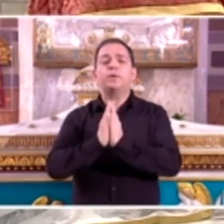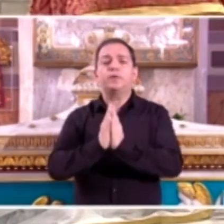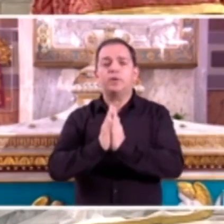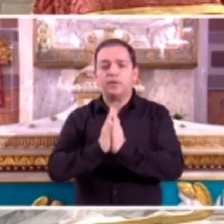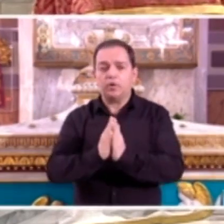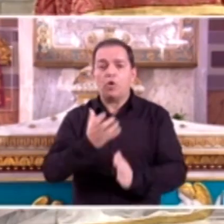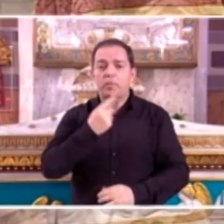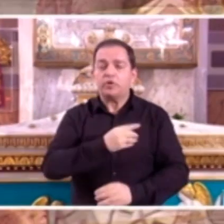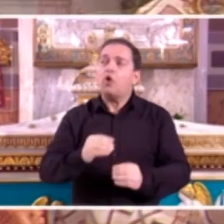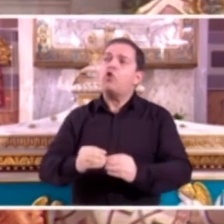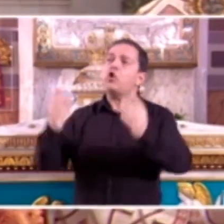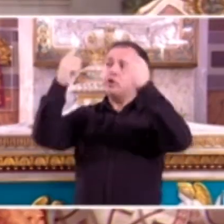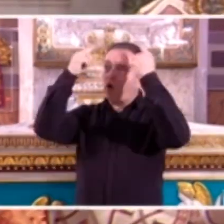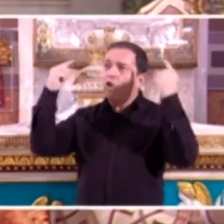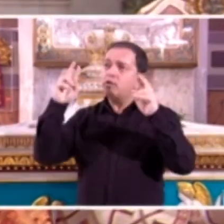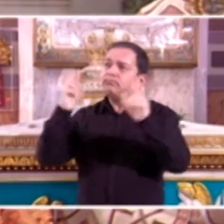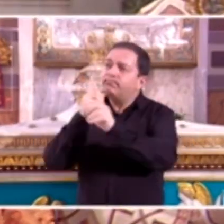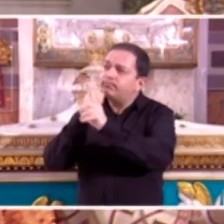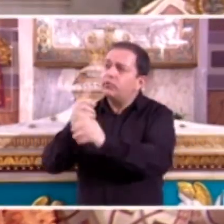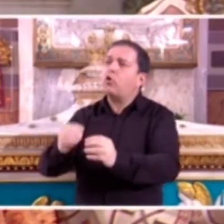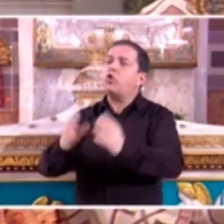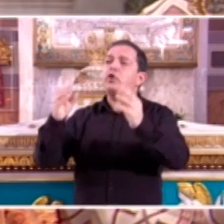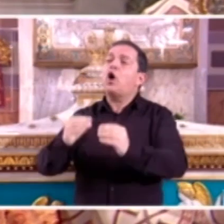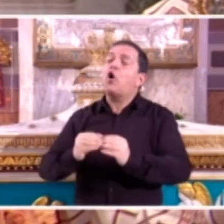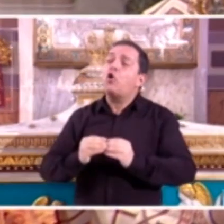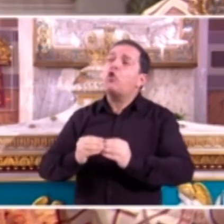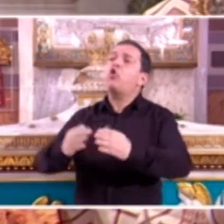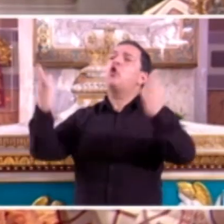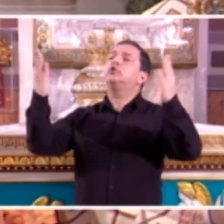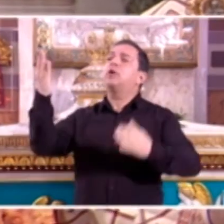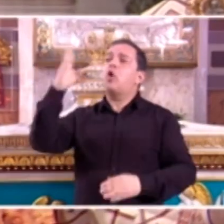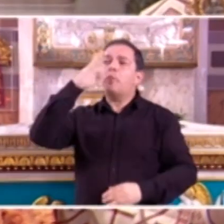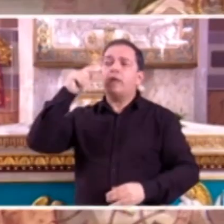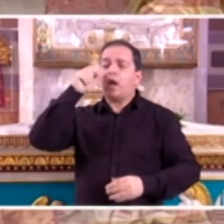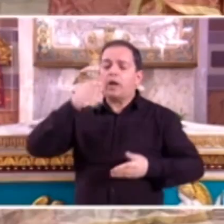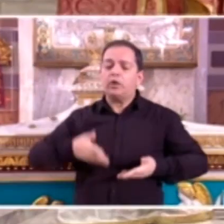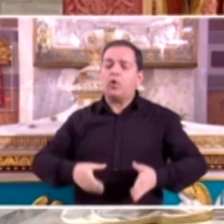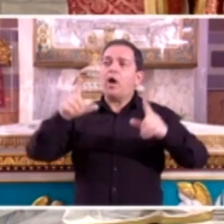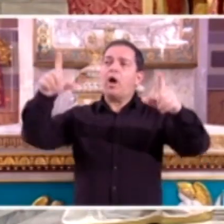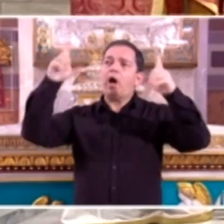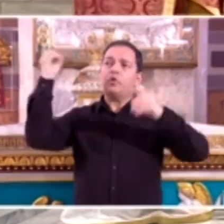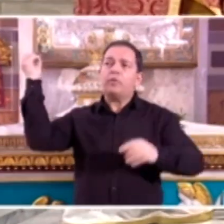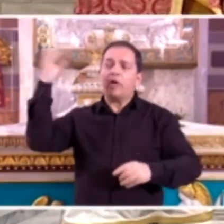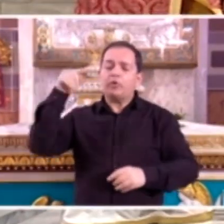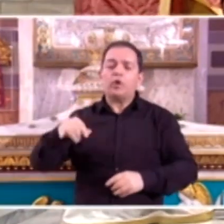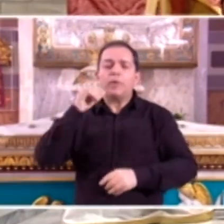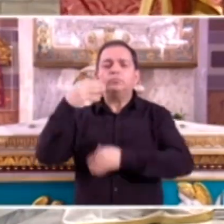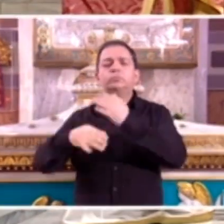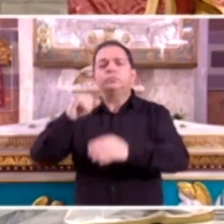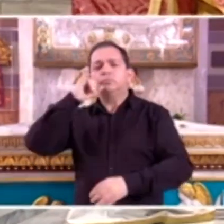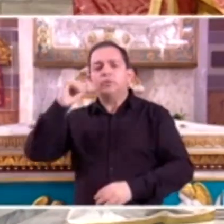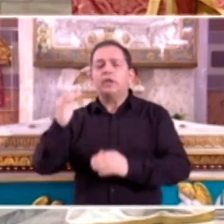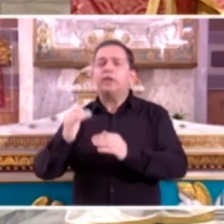Αμήν. Δόξα σοι ο Θεός, η ελπίση μόν δόξα σοι. Δόξα Πατρί και Υιό και Άγιο Πνεύματι και νυν και αΐ και εις τους αιώνας των αιώνων. Αμήν. Κύριε ελέησον,